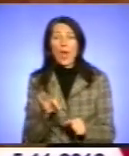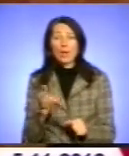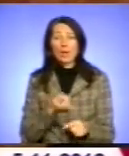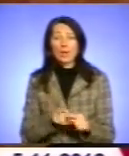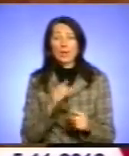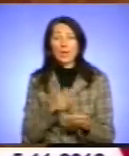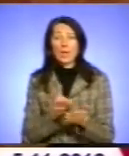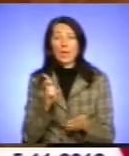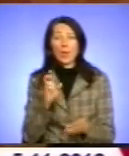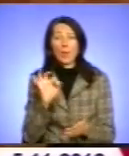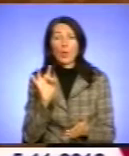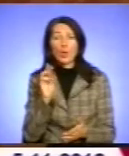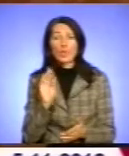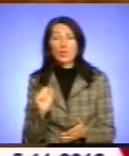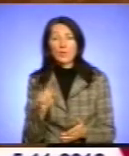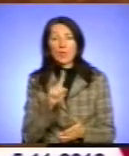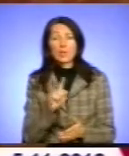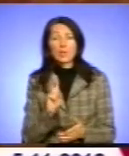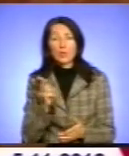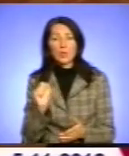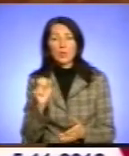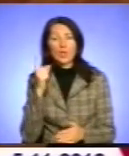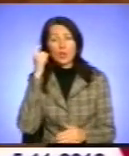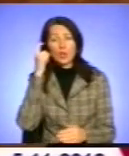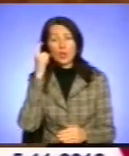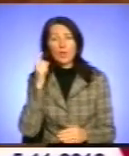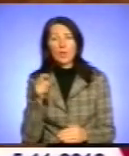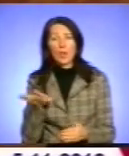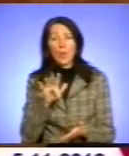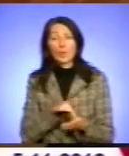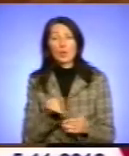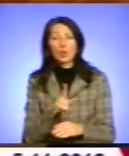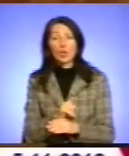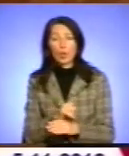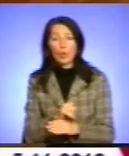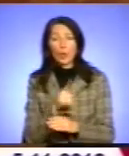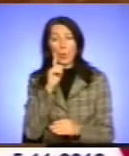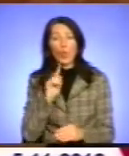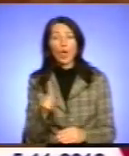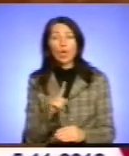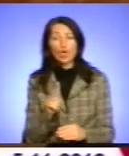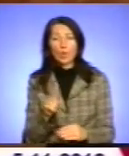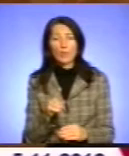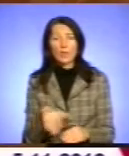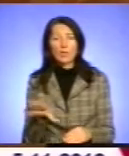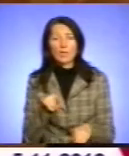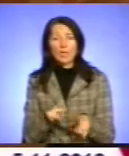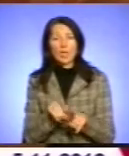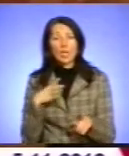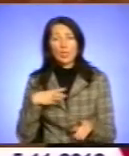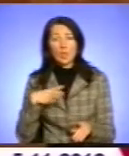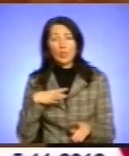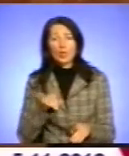є Борщівський, Зборівський, Чортківський і місто Тернопіль. Поки що. Але все ж таки ми надіємося,